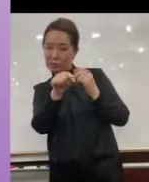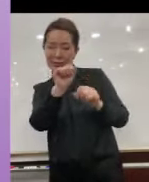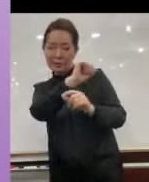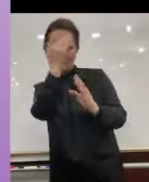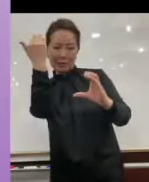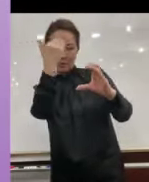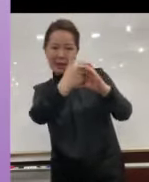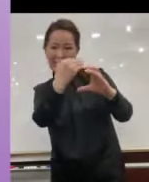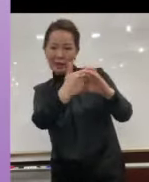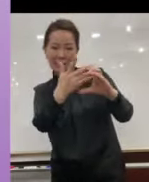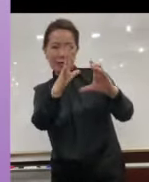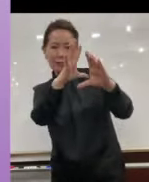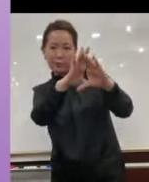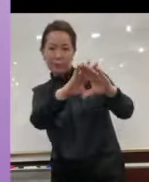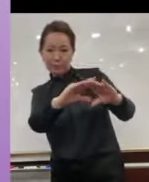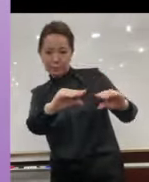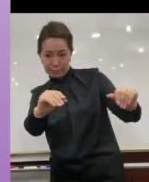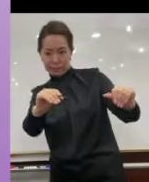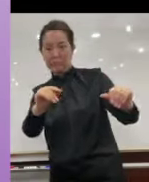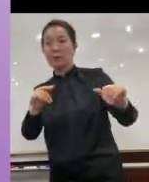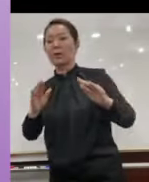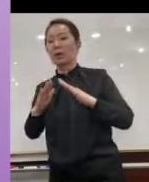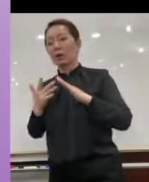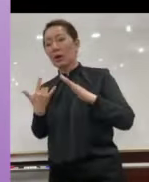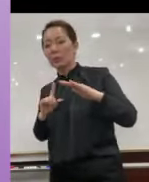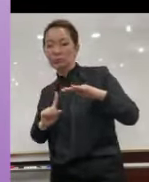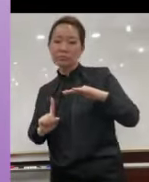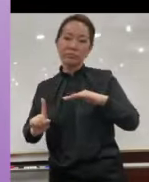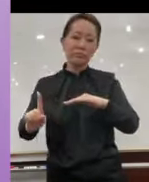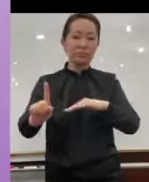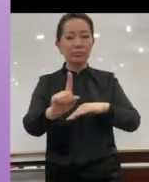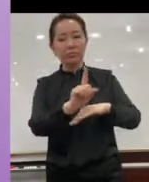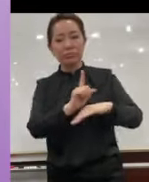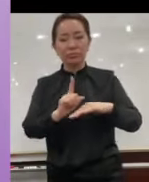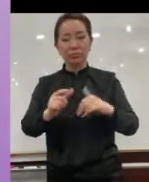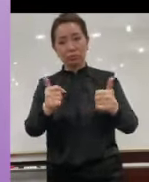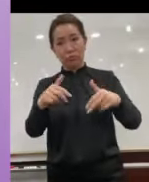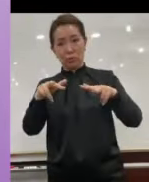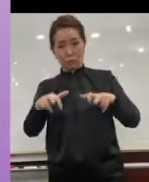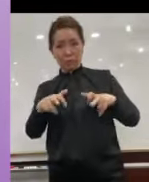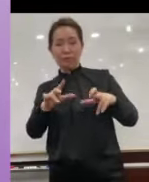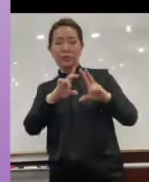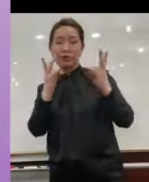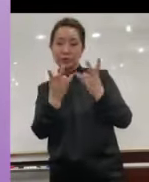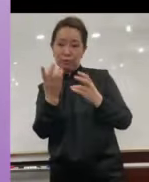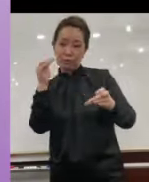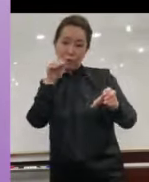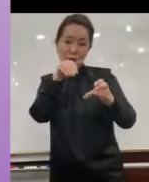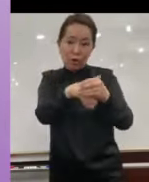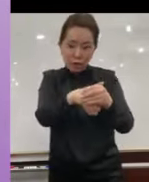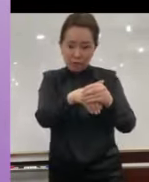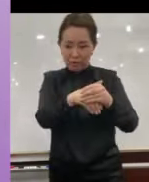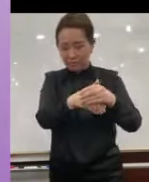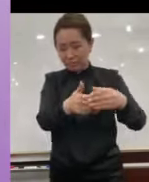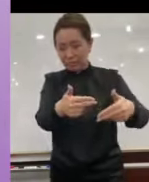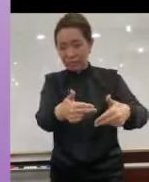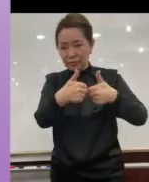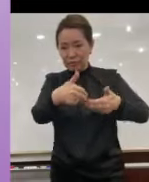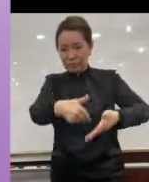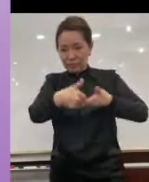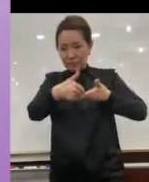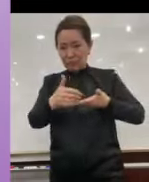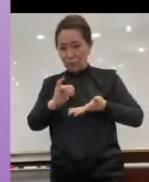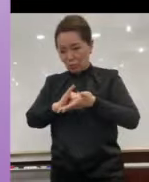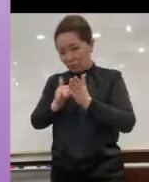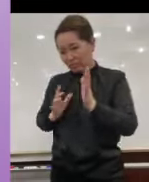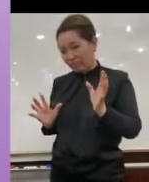бэрхшээлийг багасгах ийм арга замаар хөгжлийн бэхжилтийн иргэдийн нийгмийн оролцоог дэмжих гэсэн энэ арга